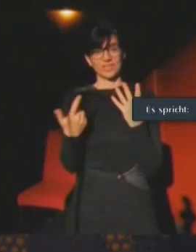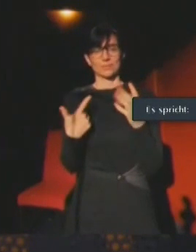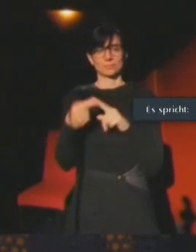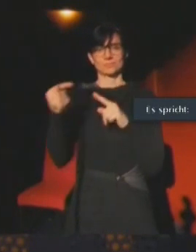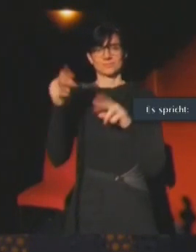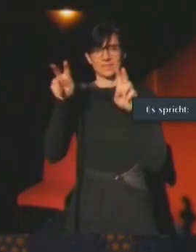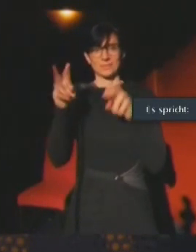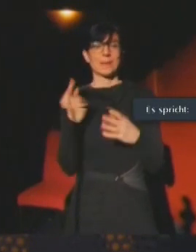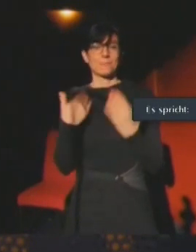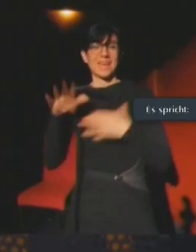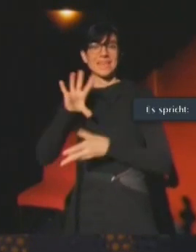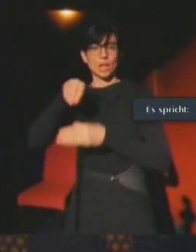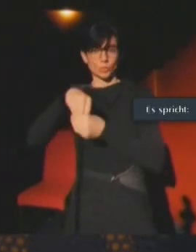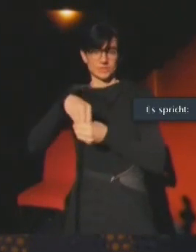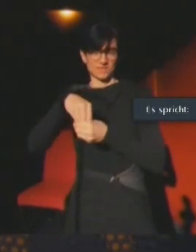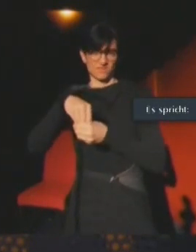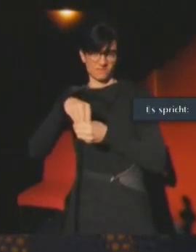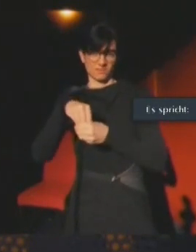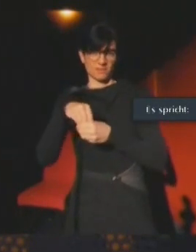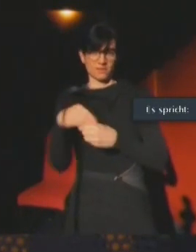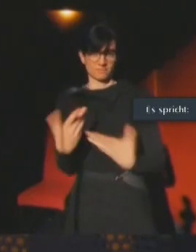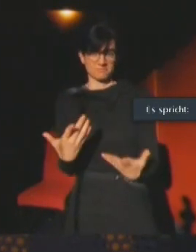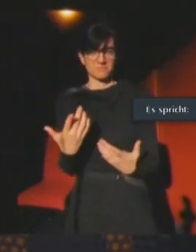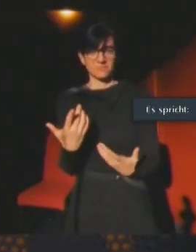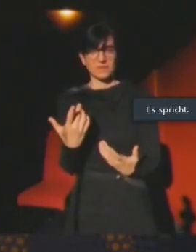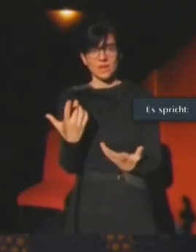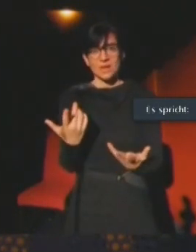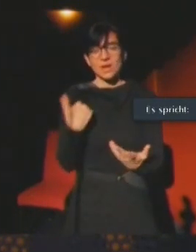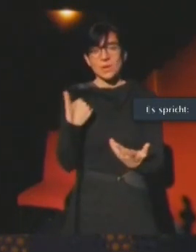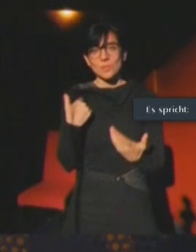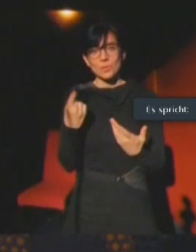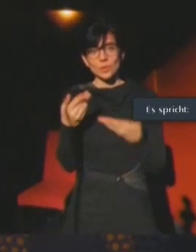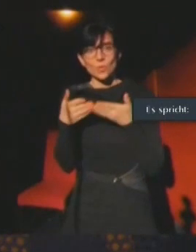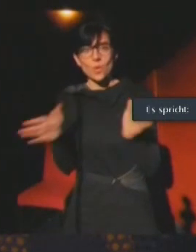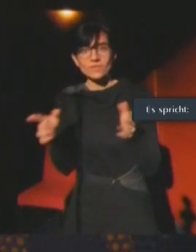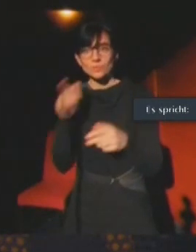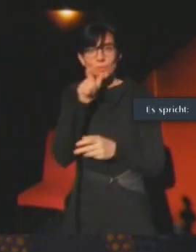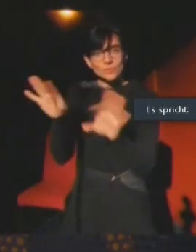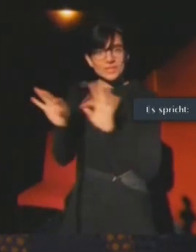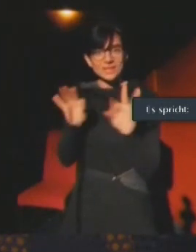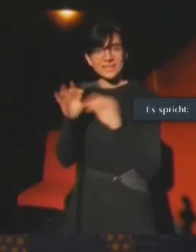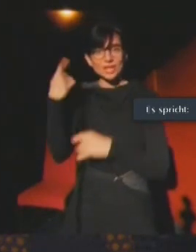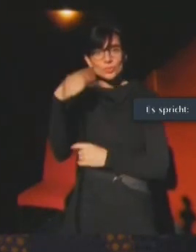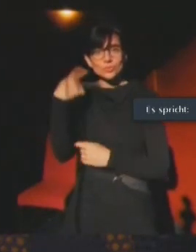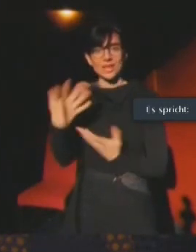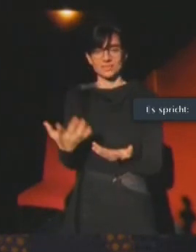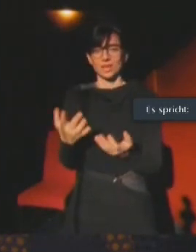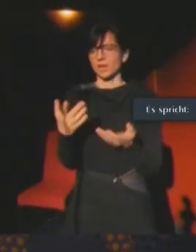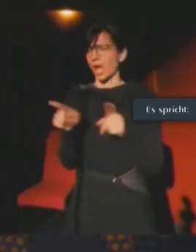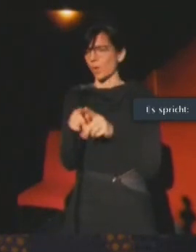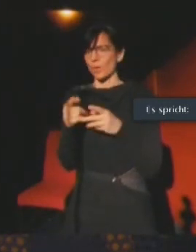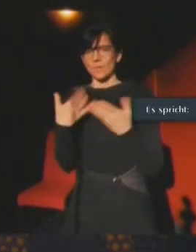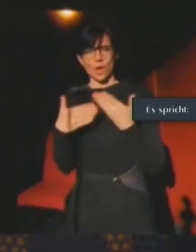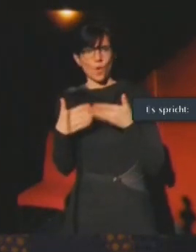soll inklusiver werden. Das bedeutet offen auch für berufstätige Studierende, offen